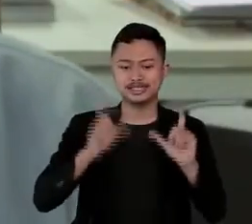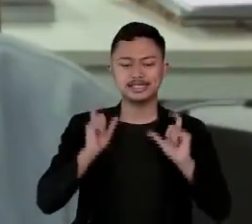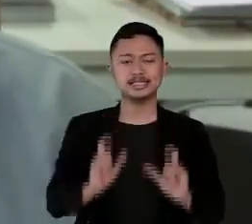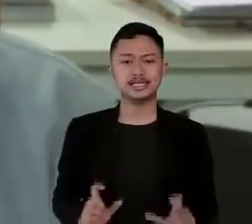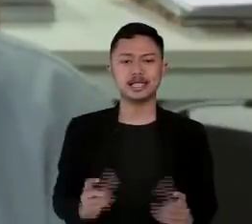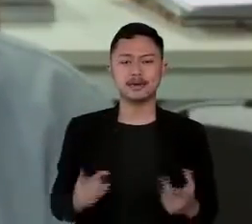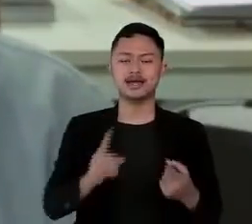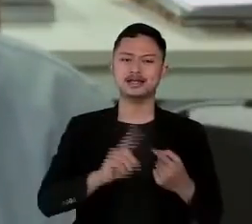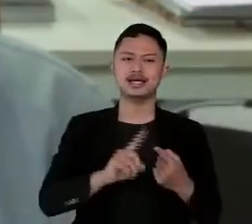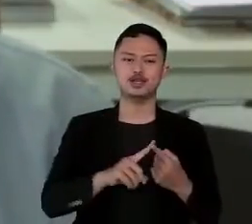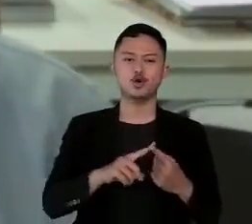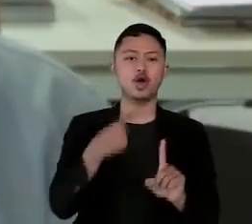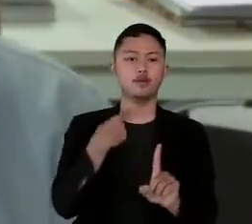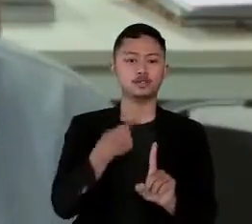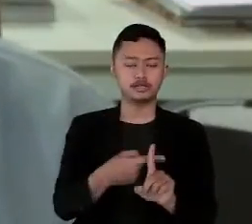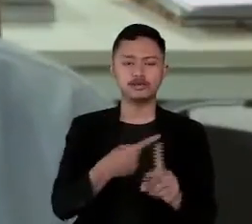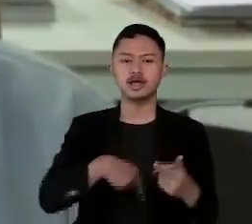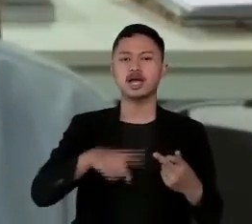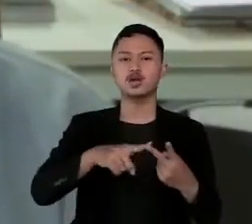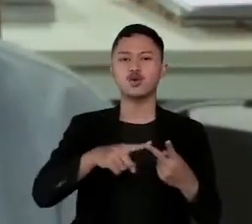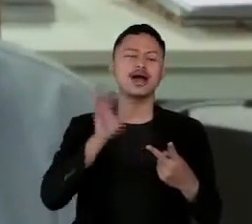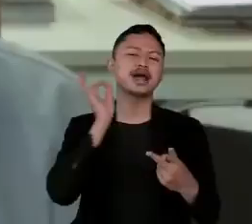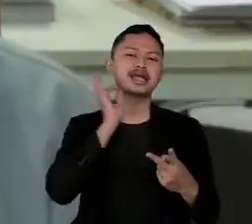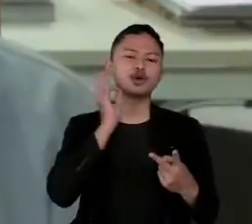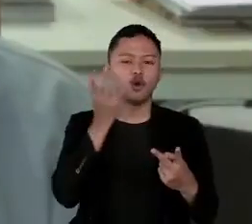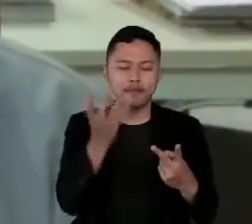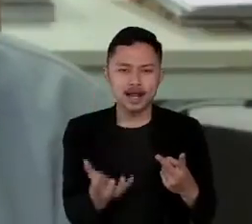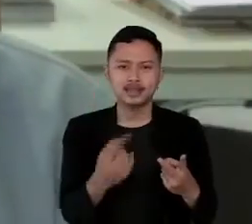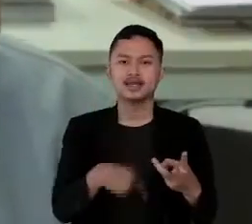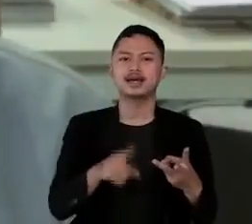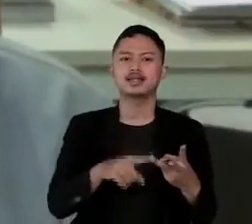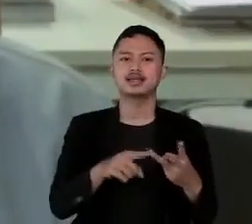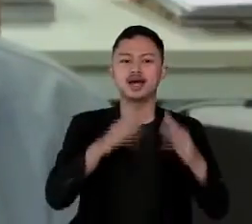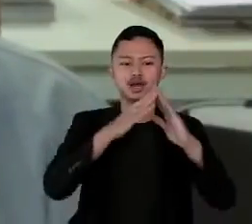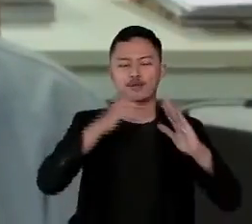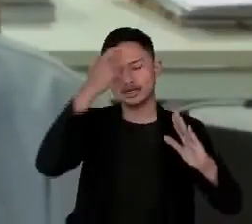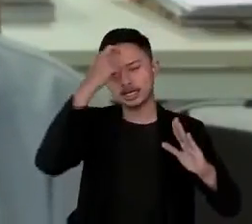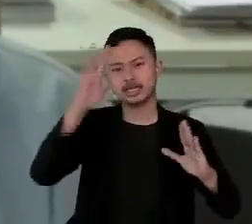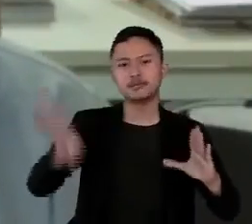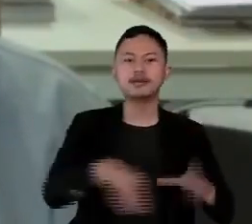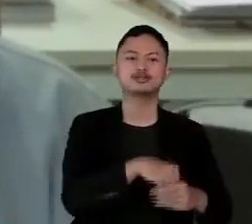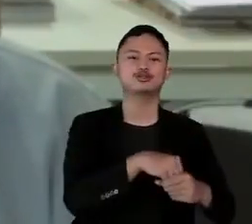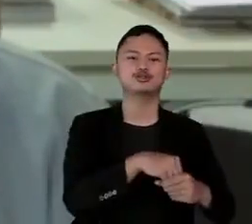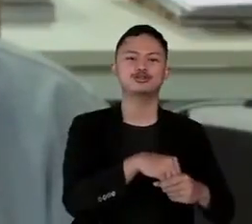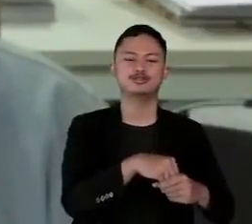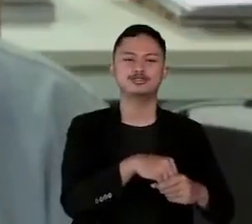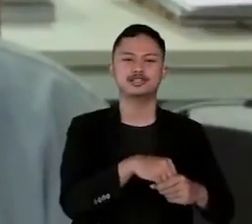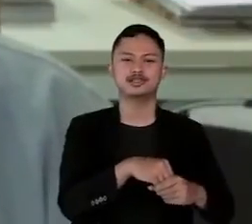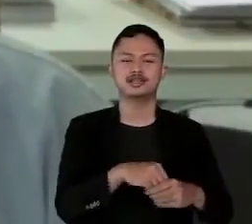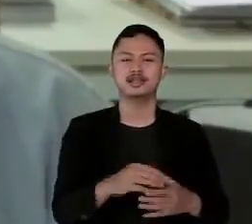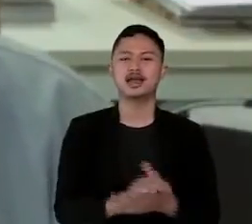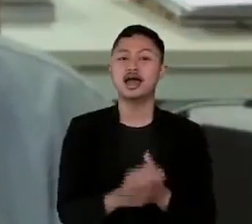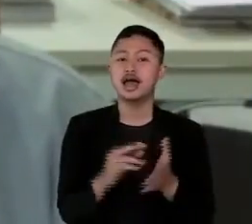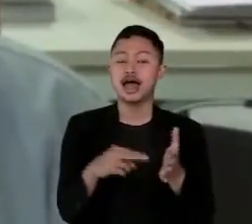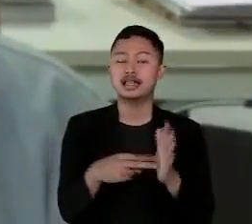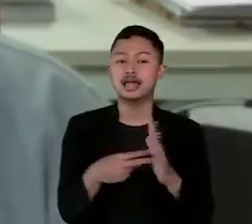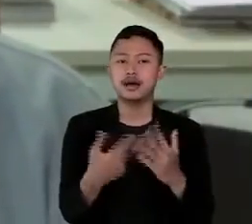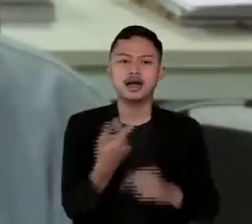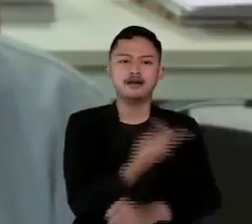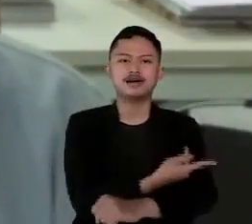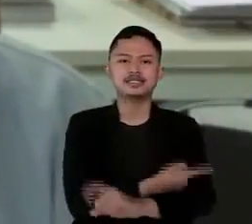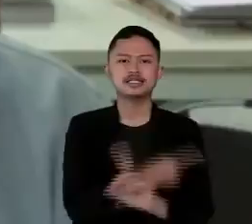a&a apa Namja kedua sedangkan yang kedua adalah target vaksinasi mestinya kalau bisa